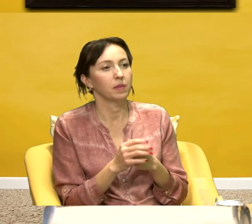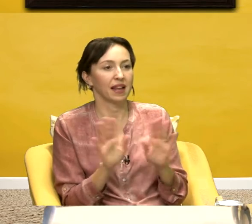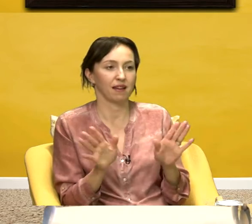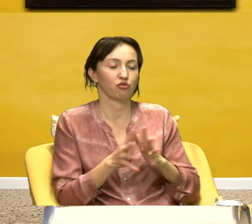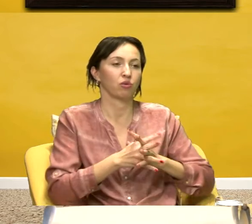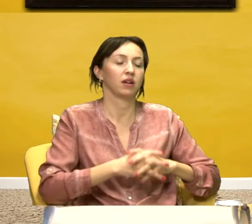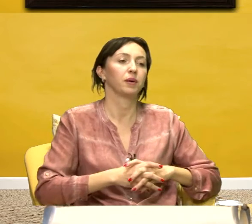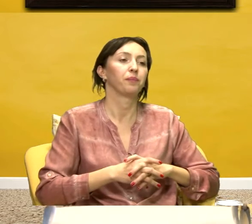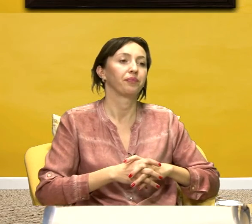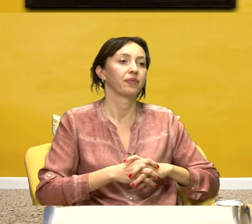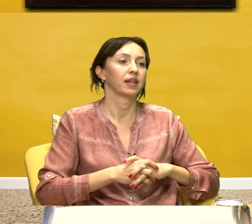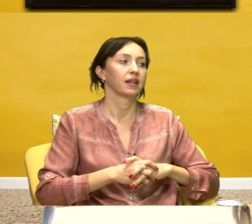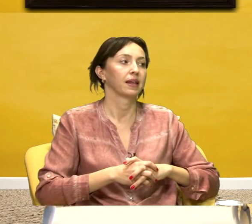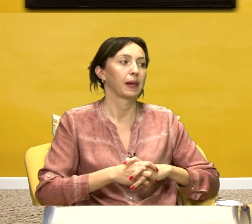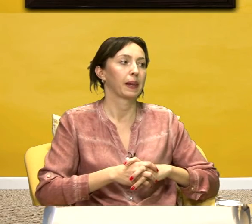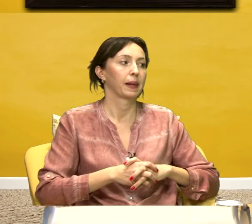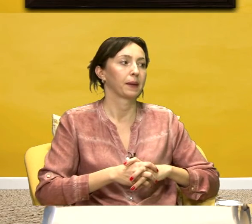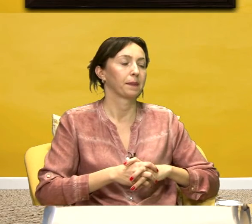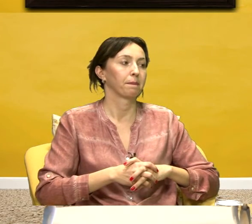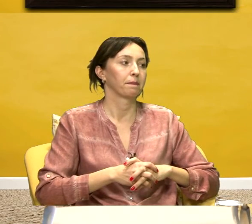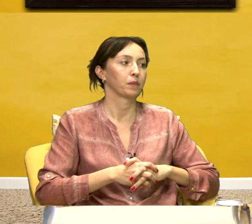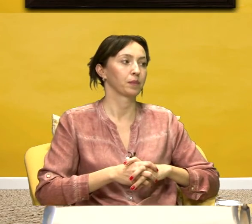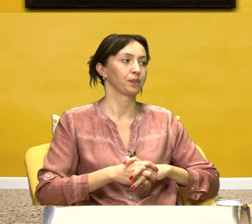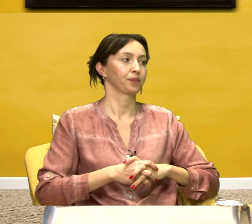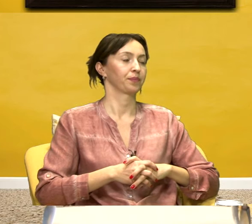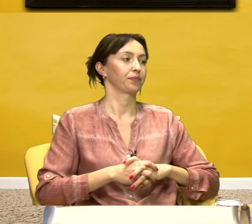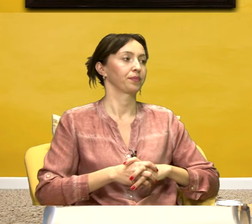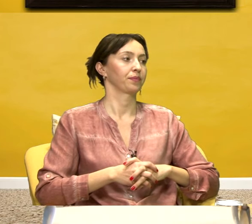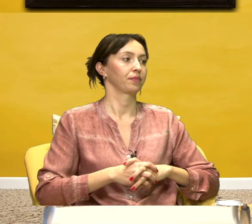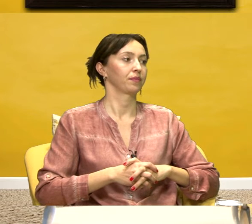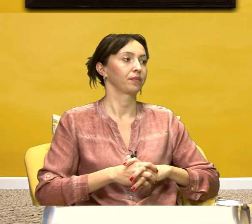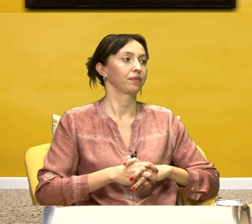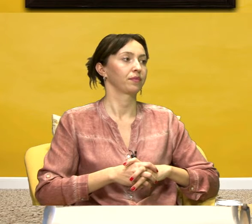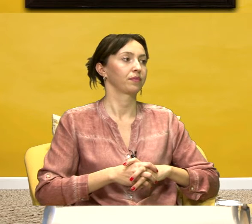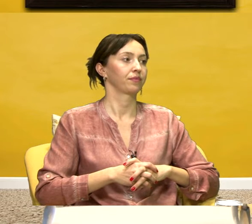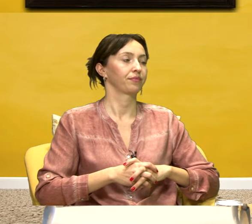Au La prieteni, școală. au fetița are prieteni